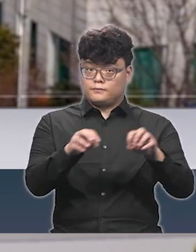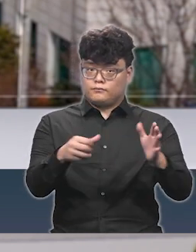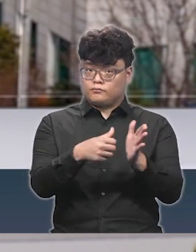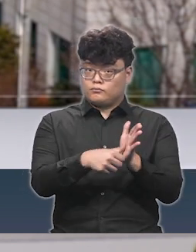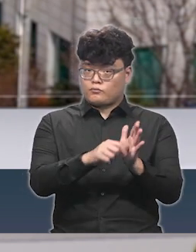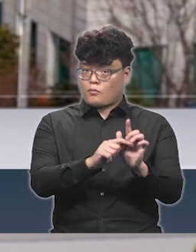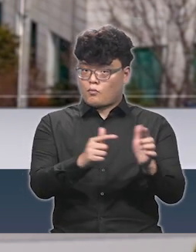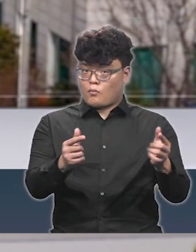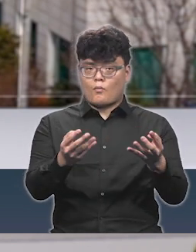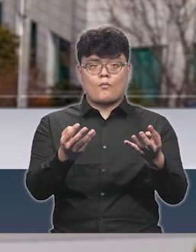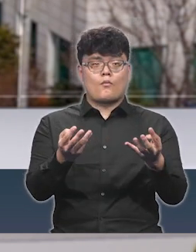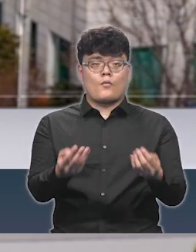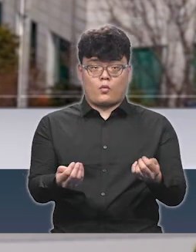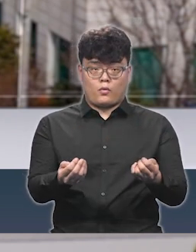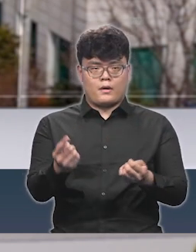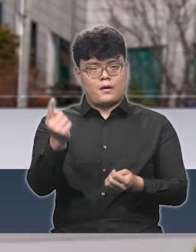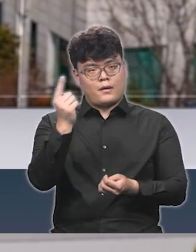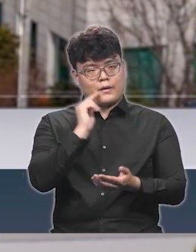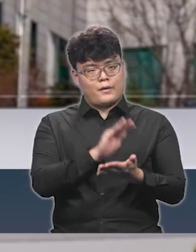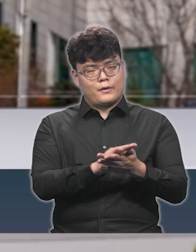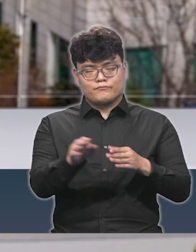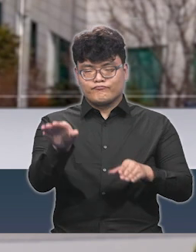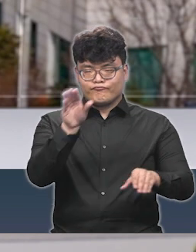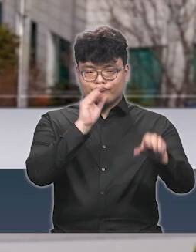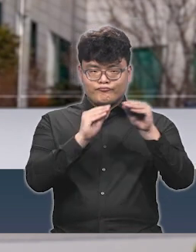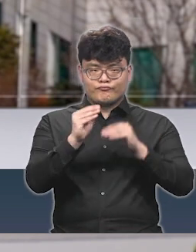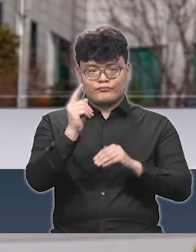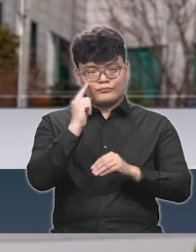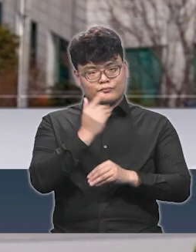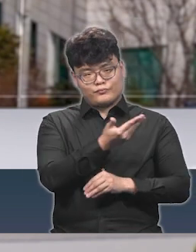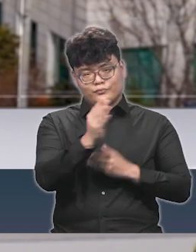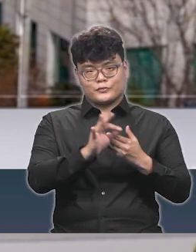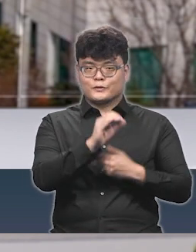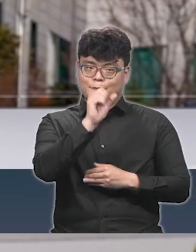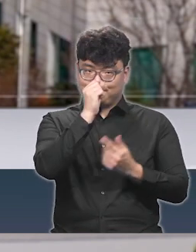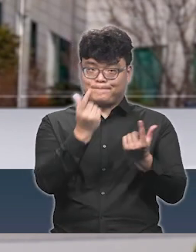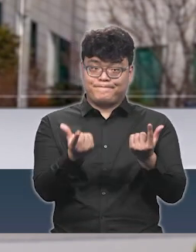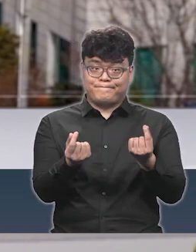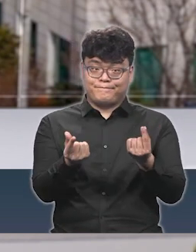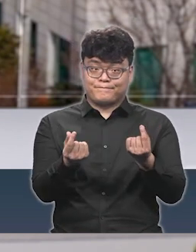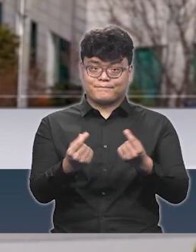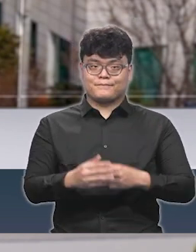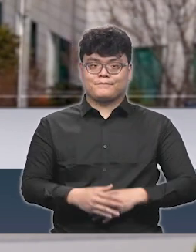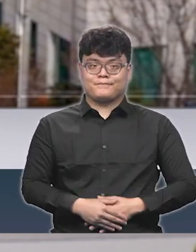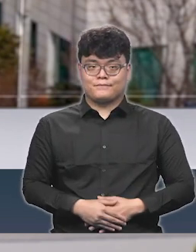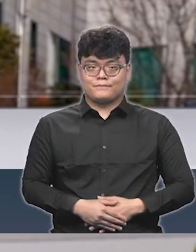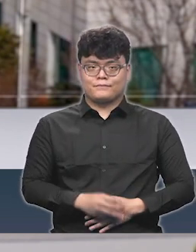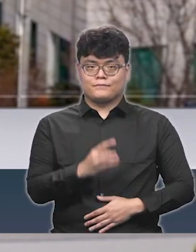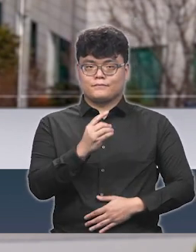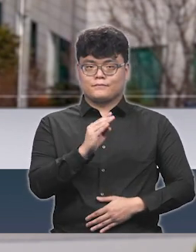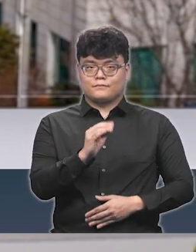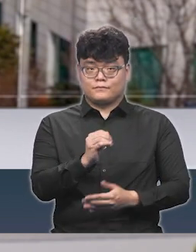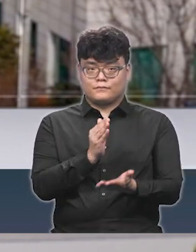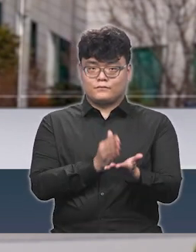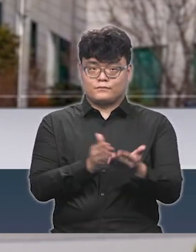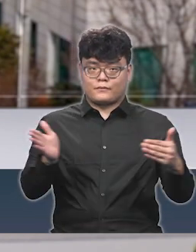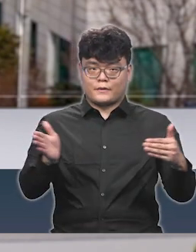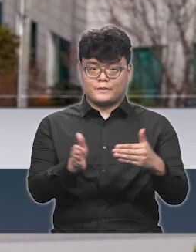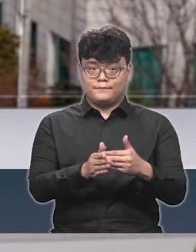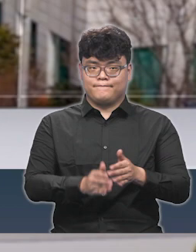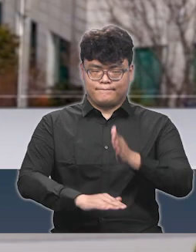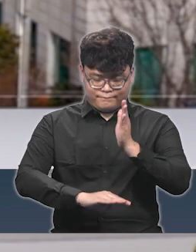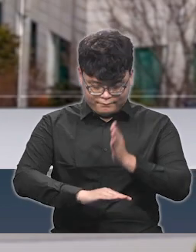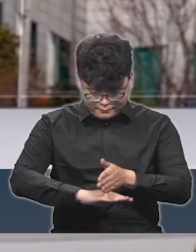립들에 다양한 모습과 함께 봄의 정치를 마음껏 느껴 보시는 것도 좋겠습니다 이상으로 DBS 주간 뉴스를